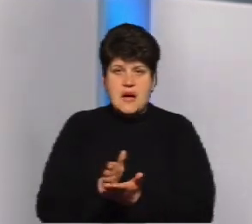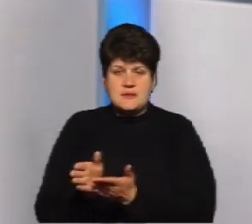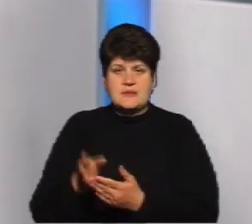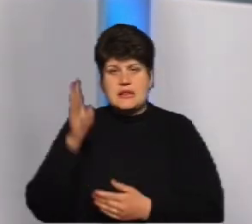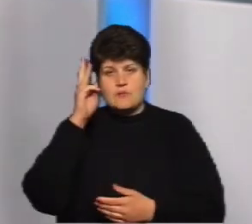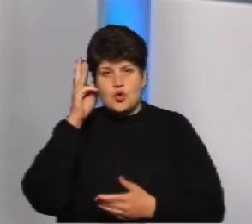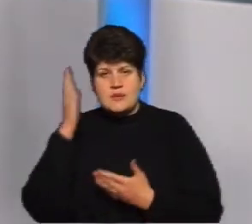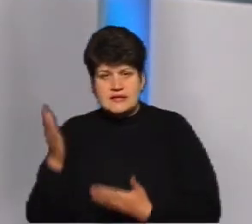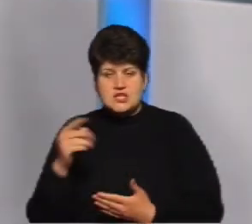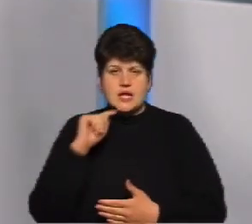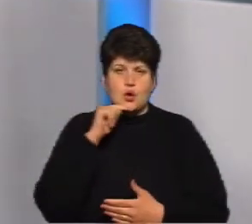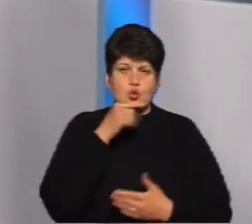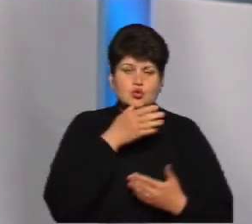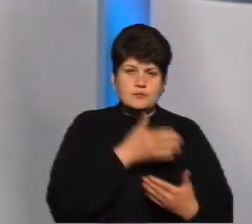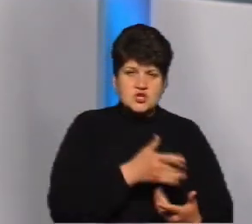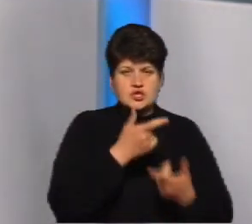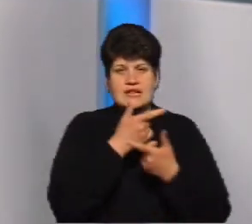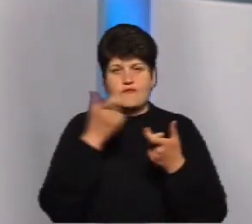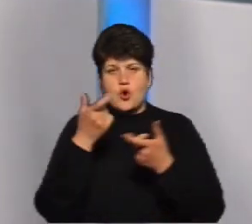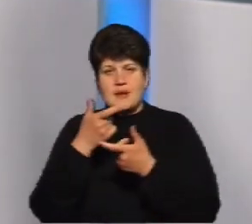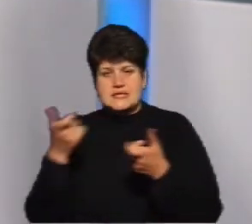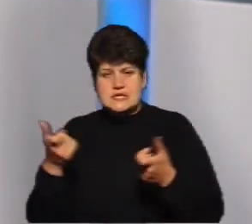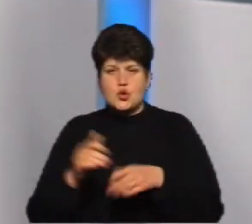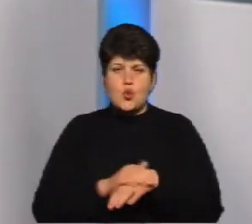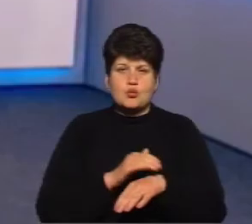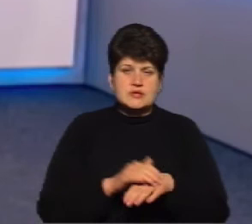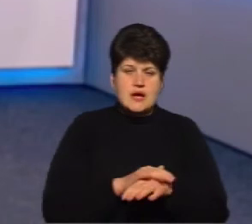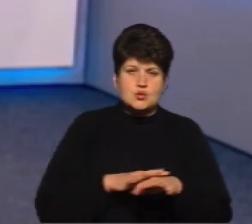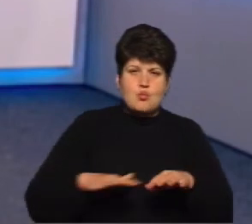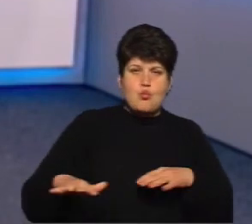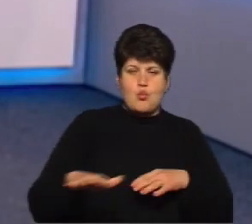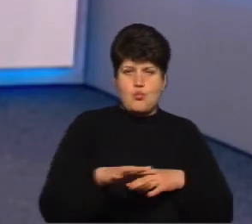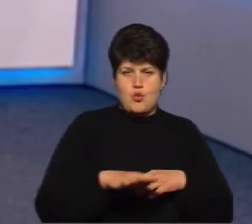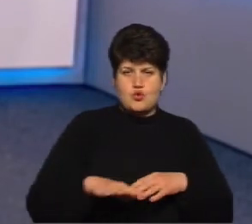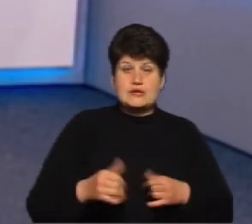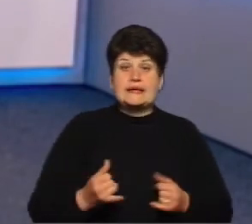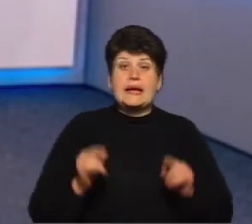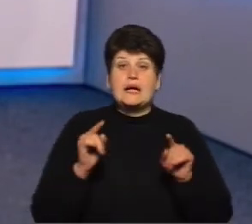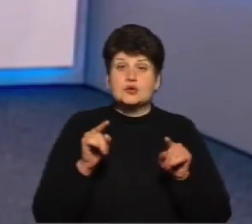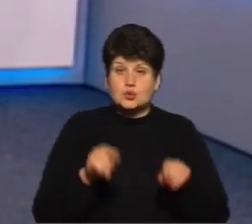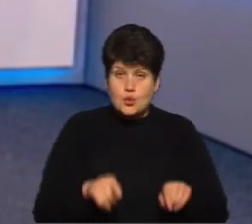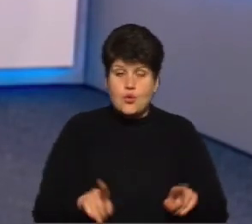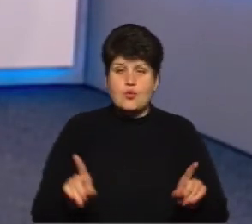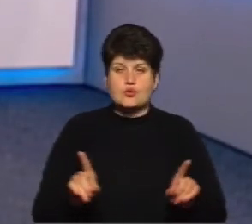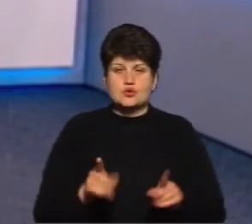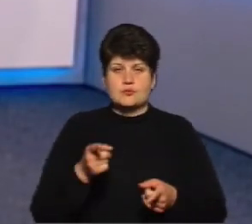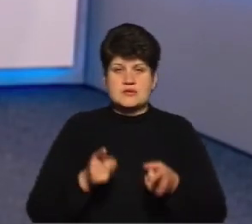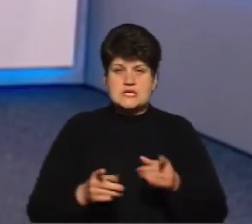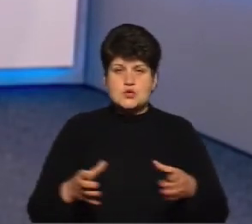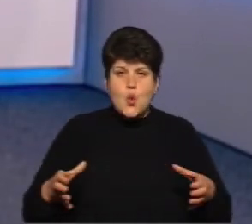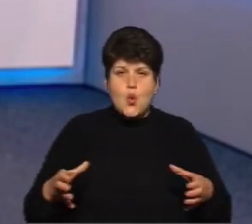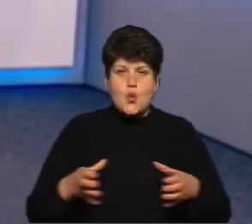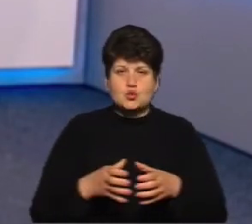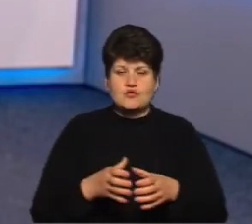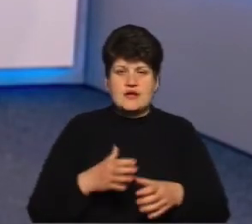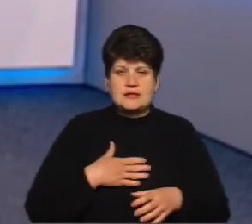економічно, і інформаційному, гуманітарному просторі, для того, щоб дійсно гуртувати наше суспільство,